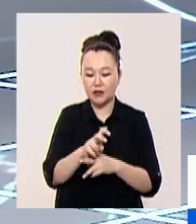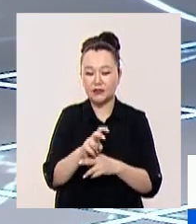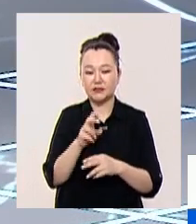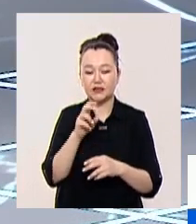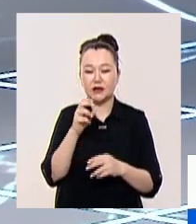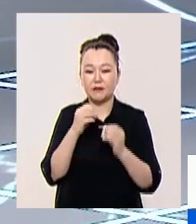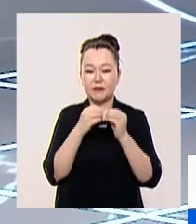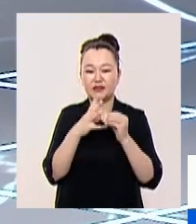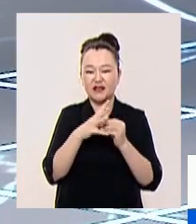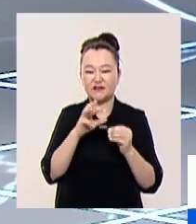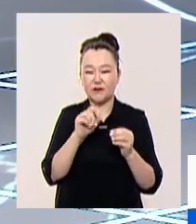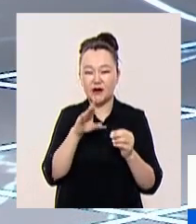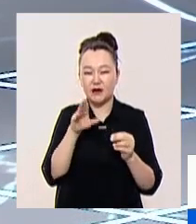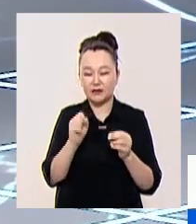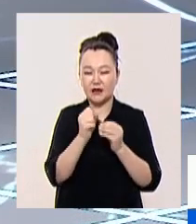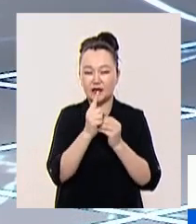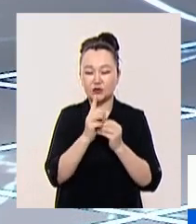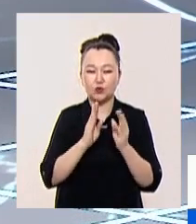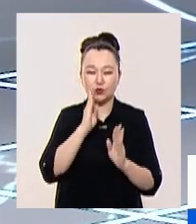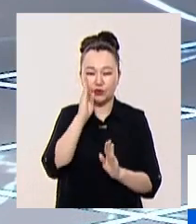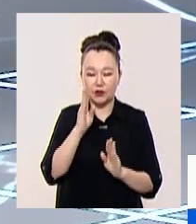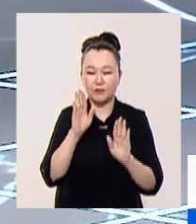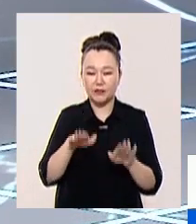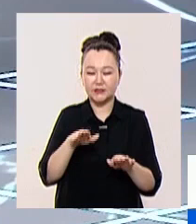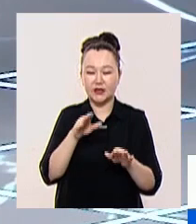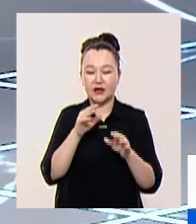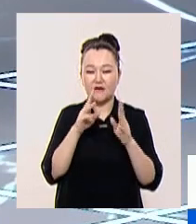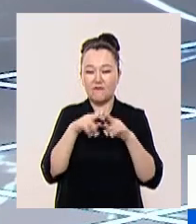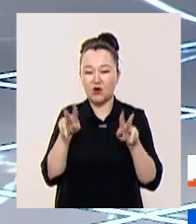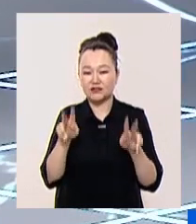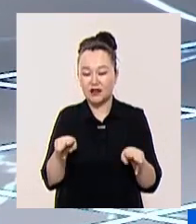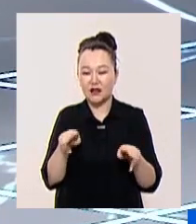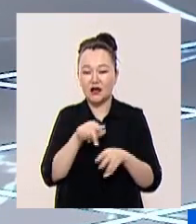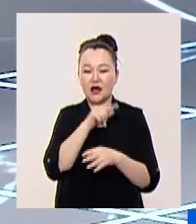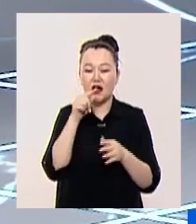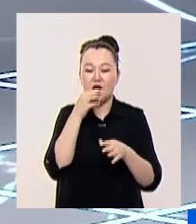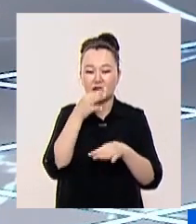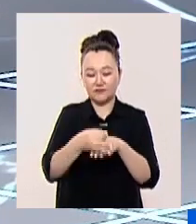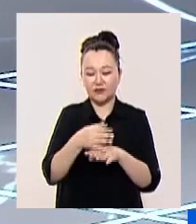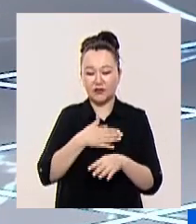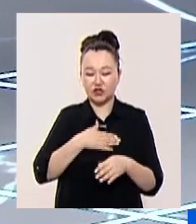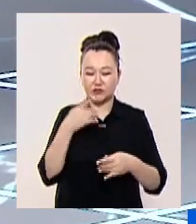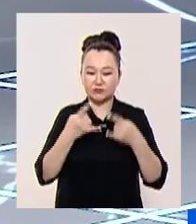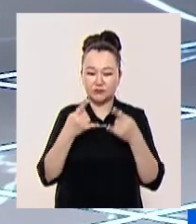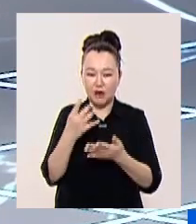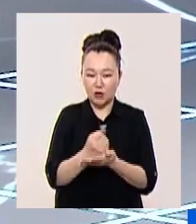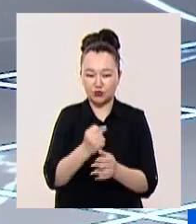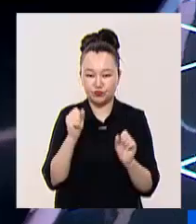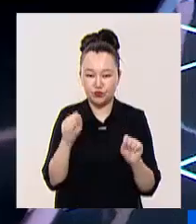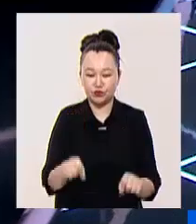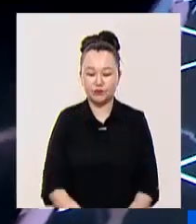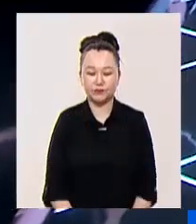вопросы 15 марта в 11 утра к зданию автовокзала. А ответы получите в нашем эфире.